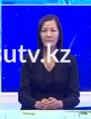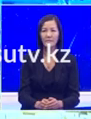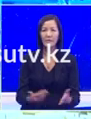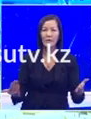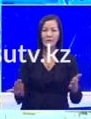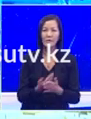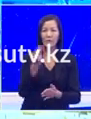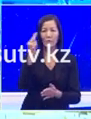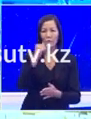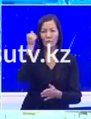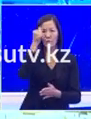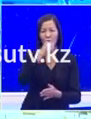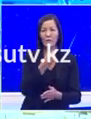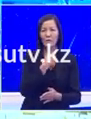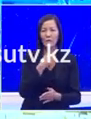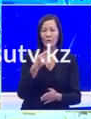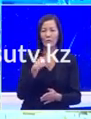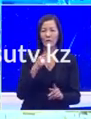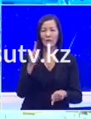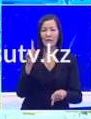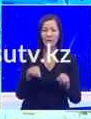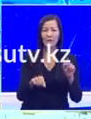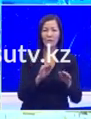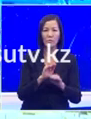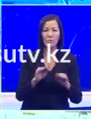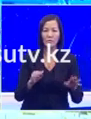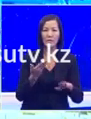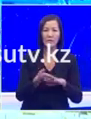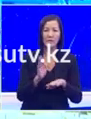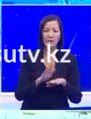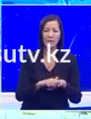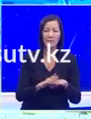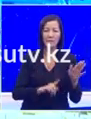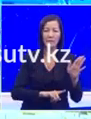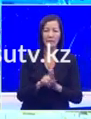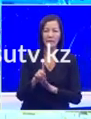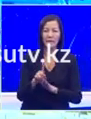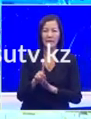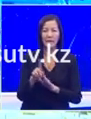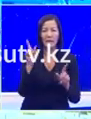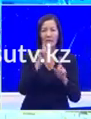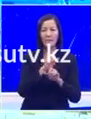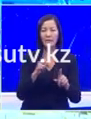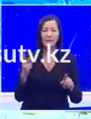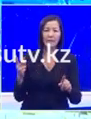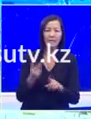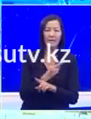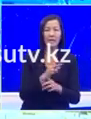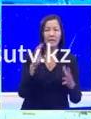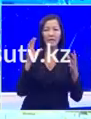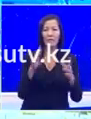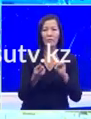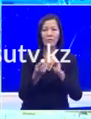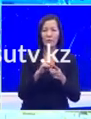Жаңа оқу жылы Талдықорғандық кейбір оқушылар үшін қиындықпен басталды. Себебі олар мектепке екі рет автобус ауыстырып